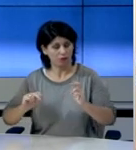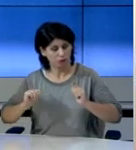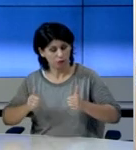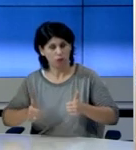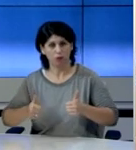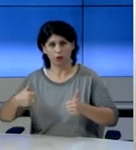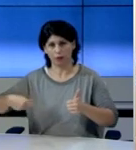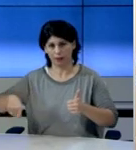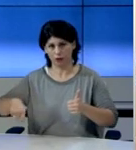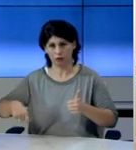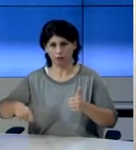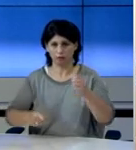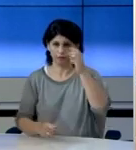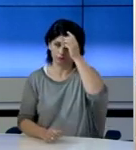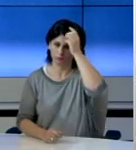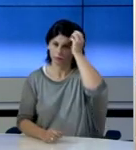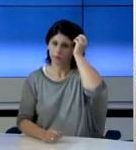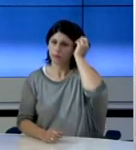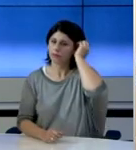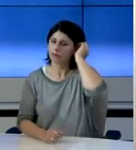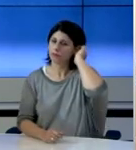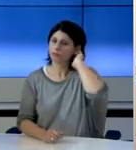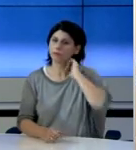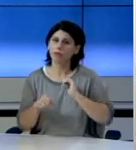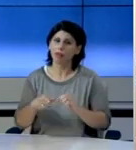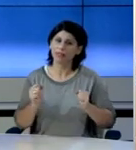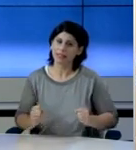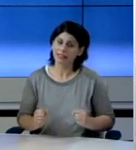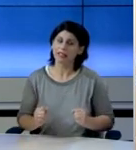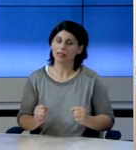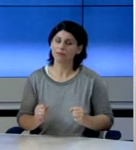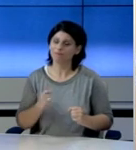των δικαστών, είναι μια στάση που προσβάλλει την ίδια τη δημοκρατία.